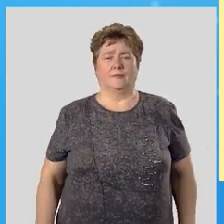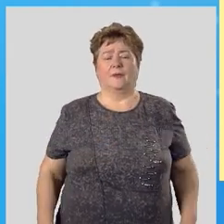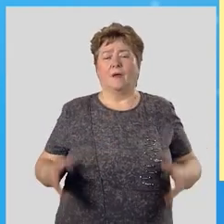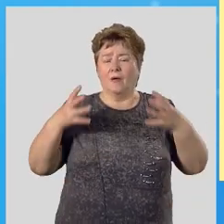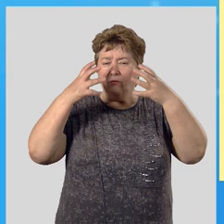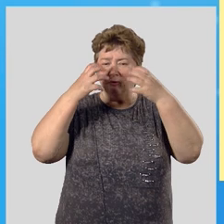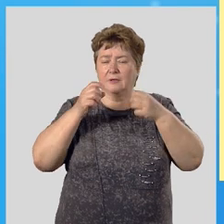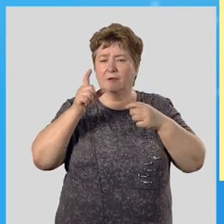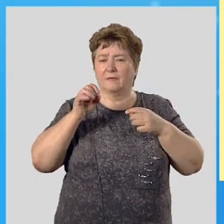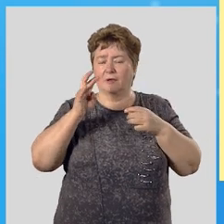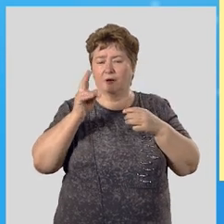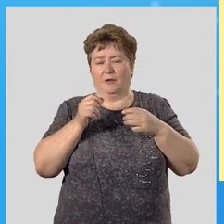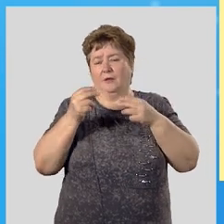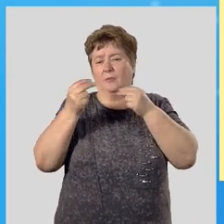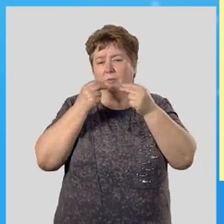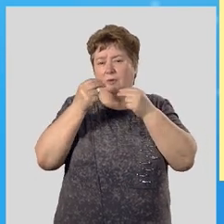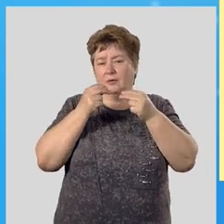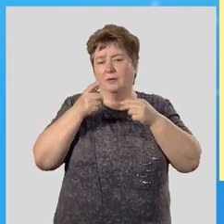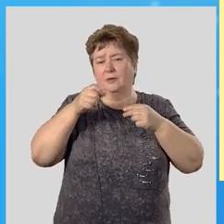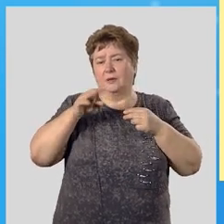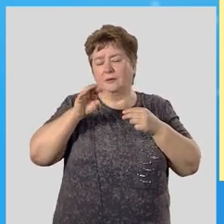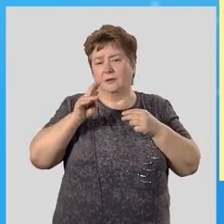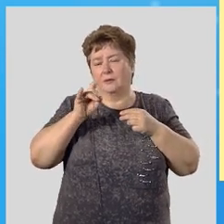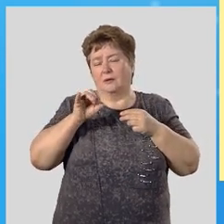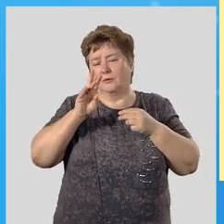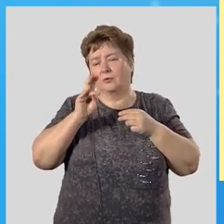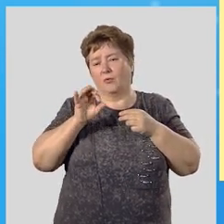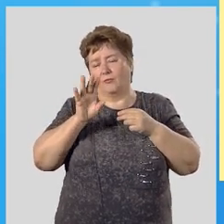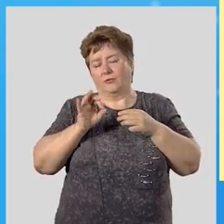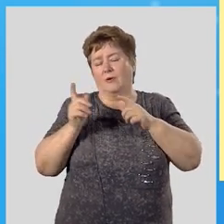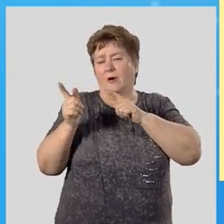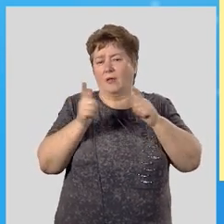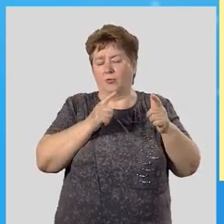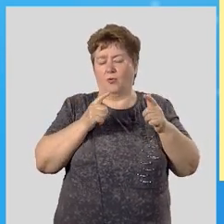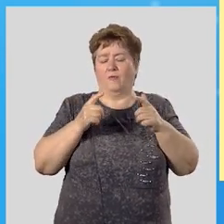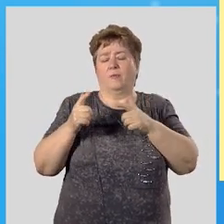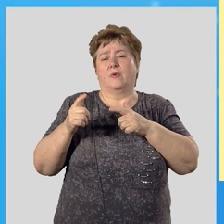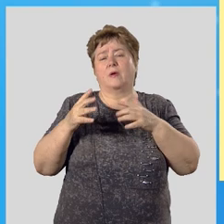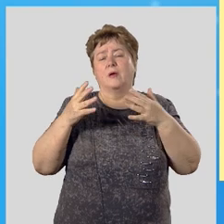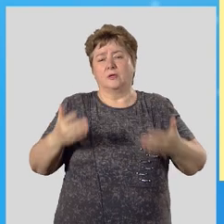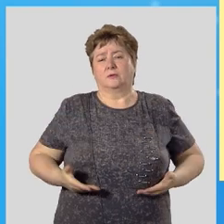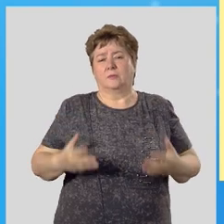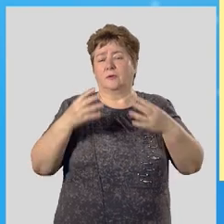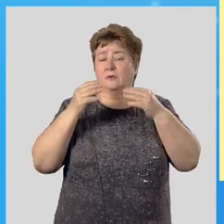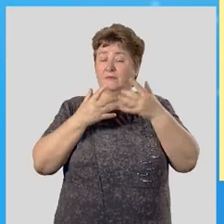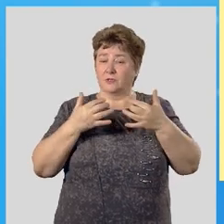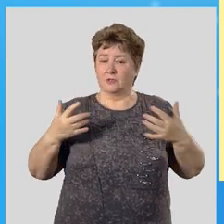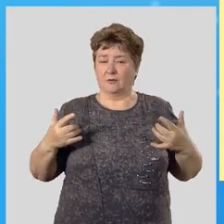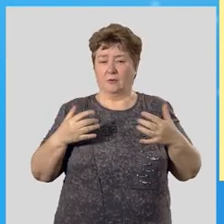В темноте эвглена питается гетеротрофно, то есть готовыми органическими